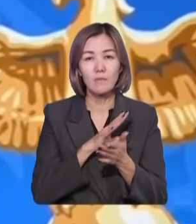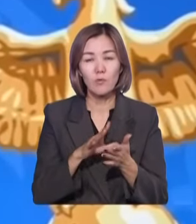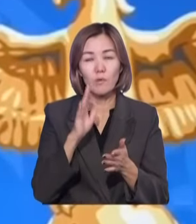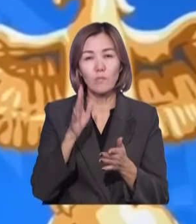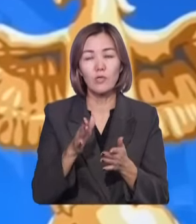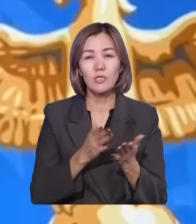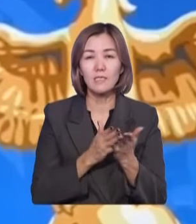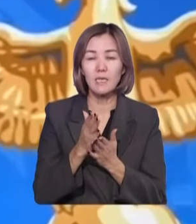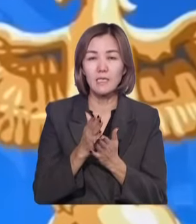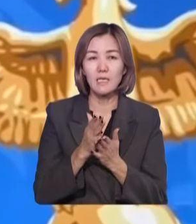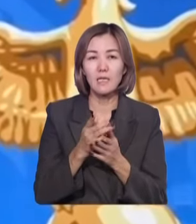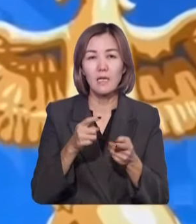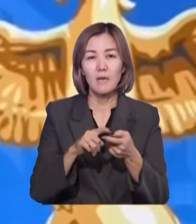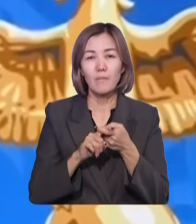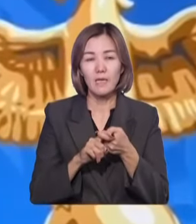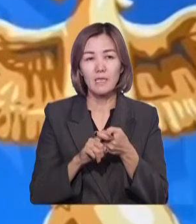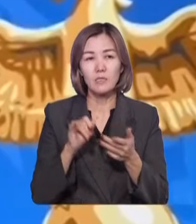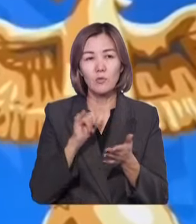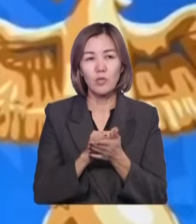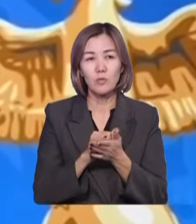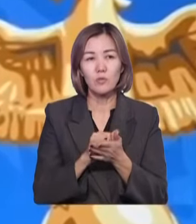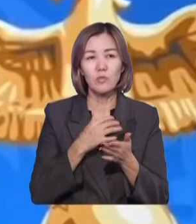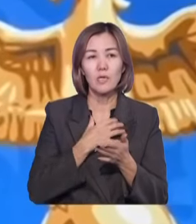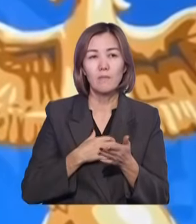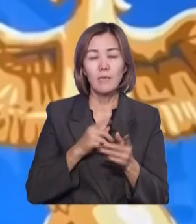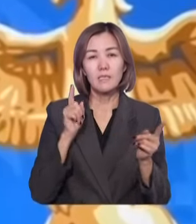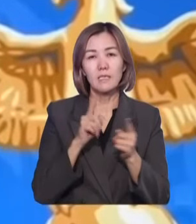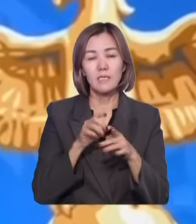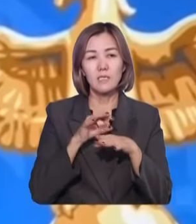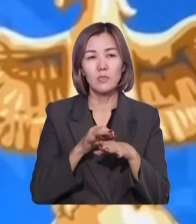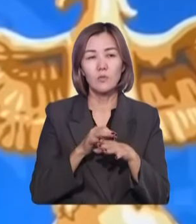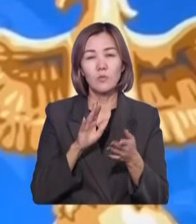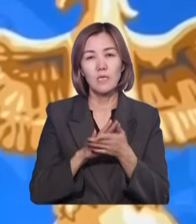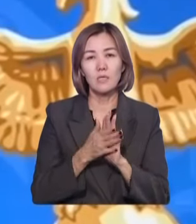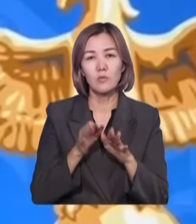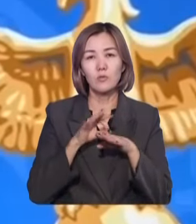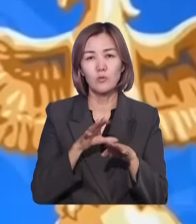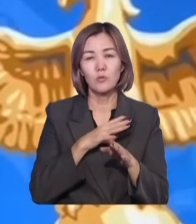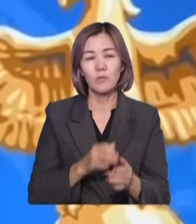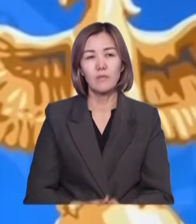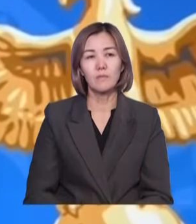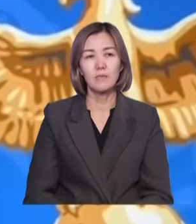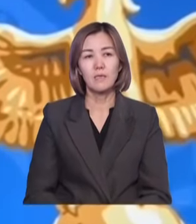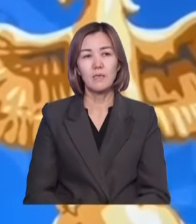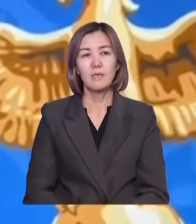болашақта стратегиялық байланыстар орнату үшін маңызды кездесулер мен келіссөздер өткізіп жатырмыз.